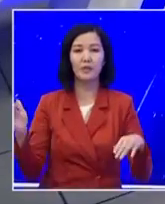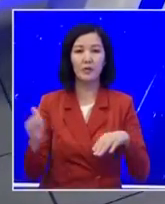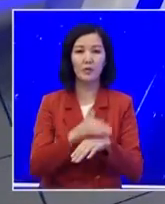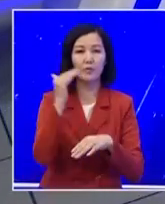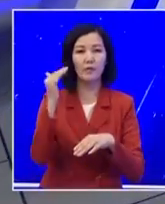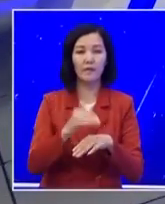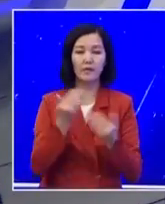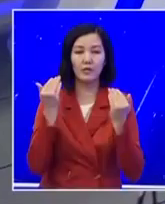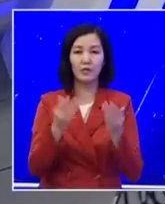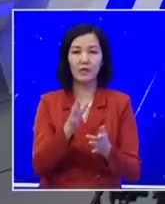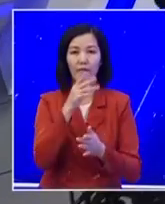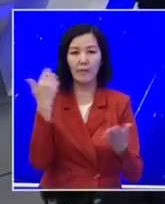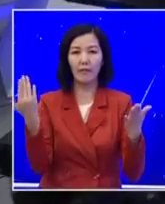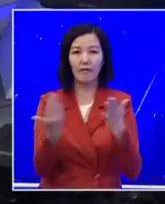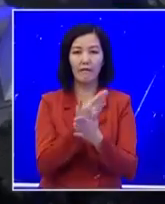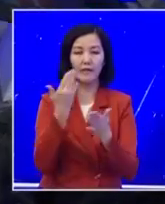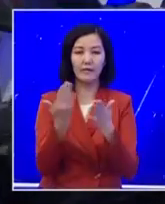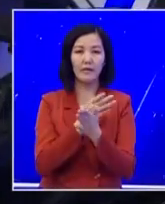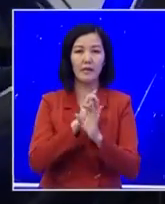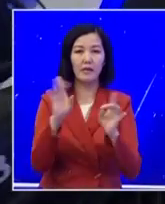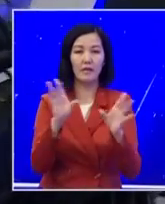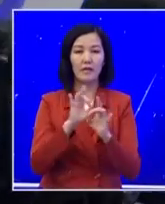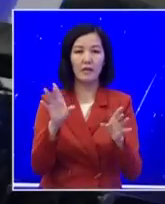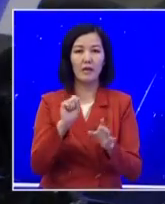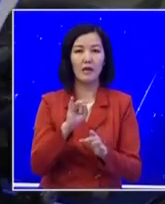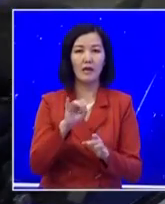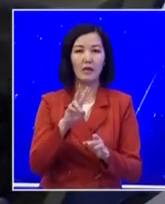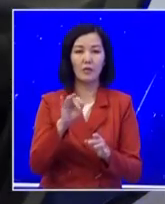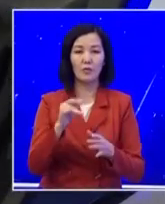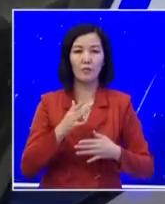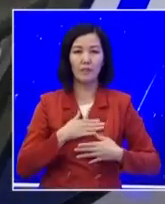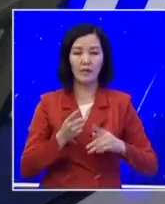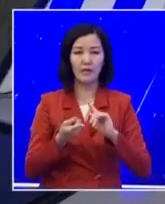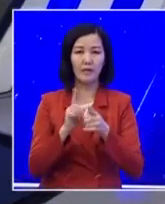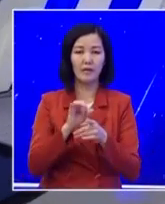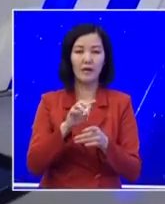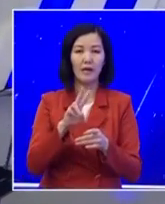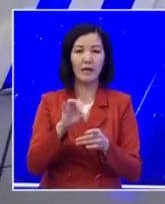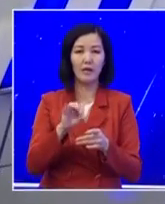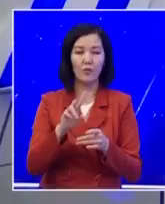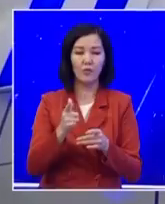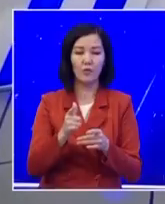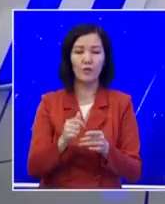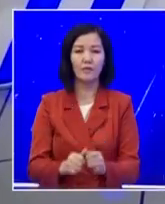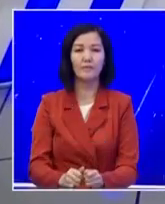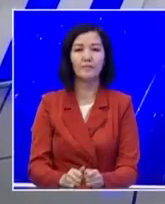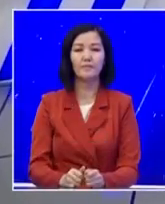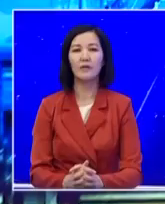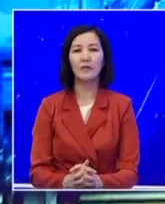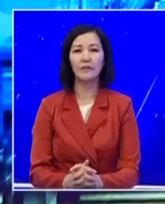Здравствуйте, в эфире телеканала «ЖИТСУ. Время новостей». В студии для вас работает Айнур Мейерханова. Сурдоперевод обеспечивает Айгуль Жумашкызы.